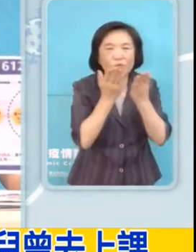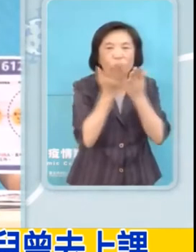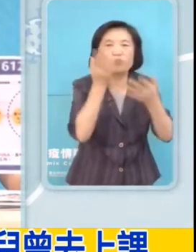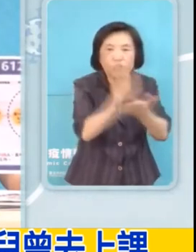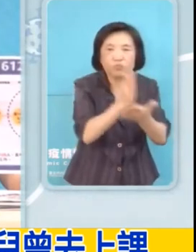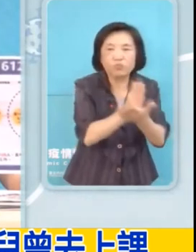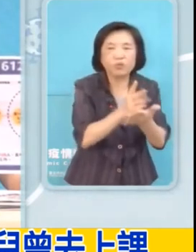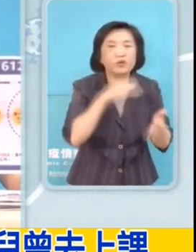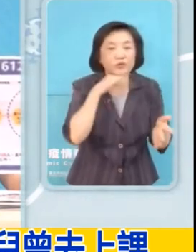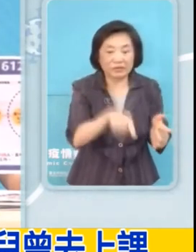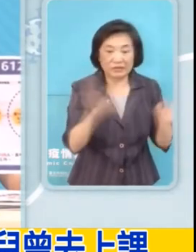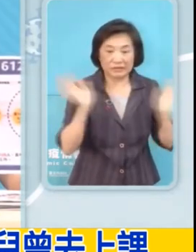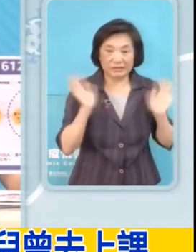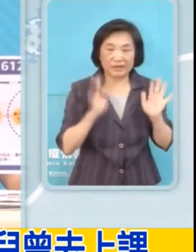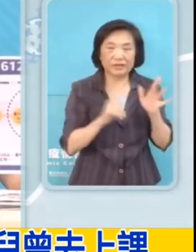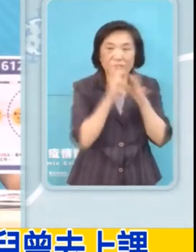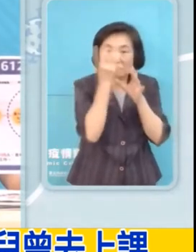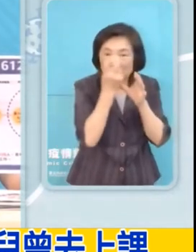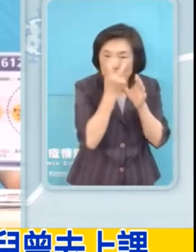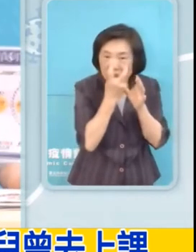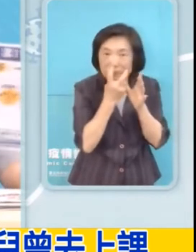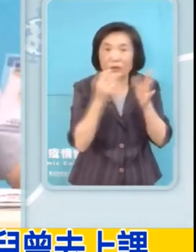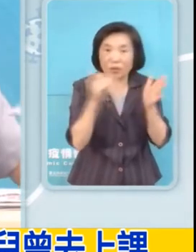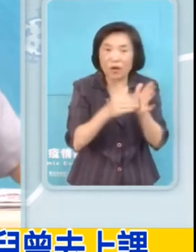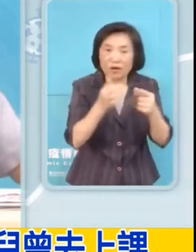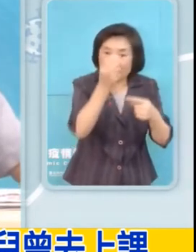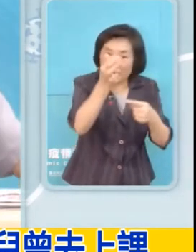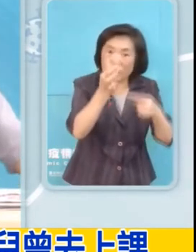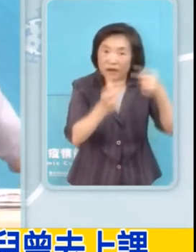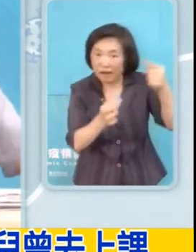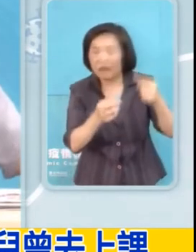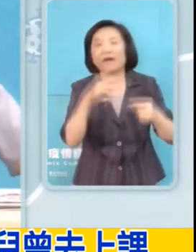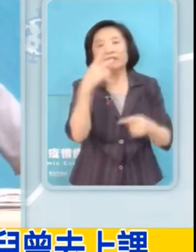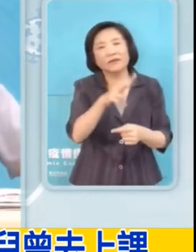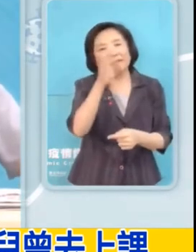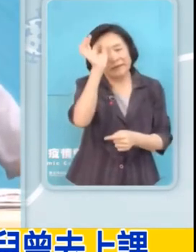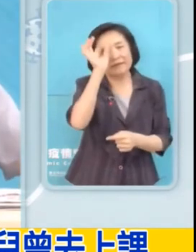等我们这个小朋友的结果出来了什么，我们再来做处理。所以也就是说，